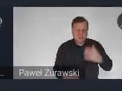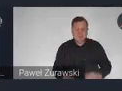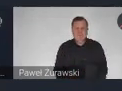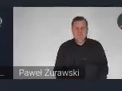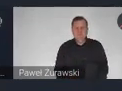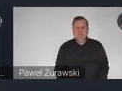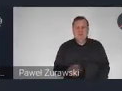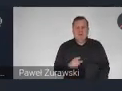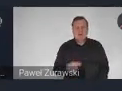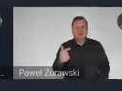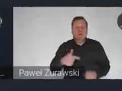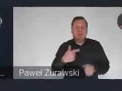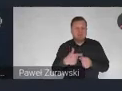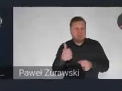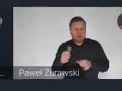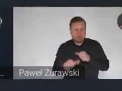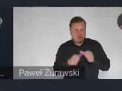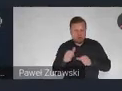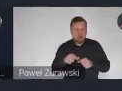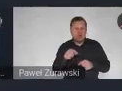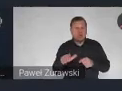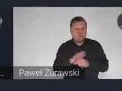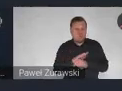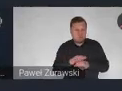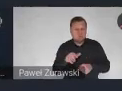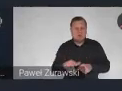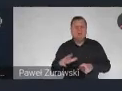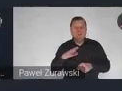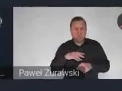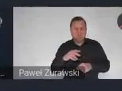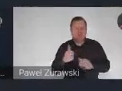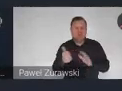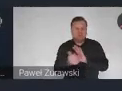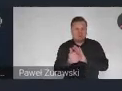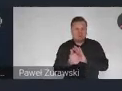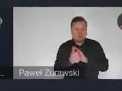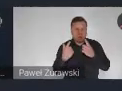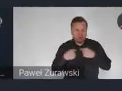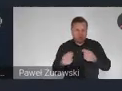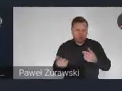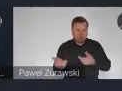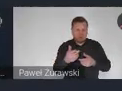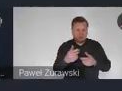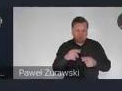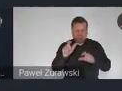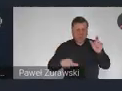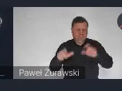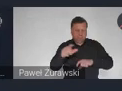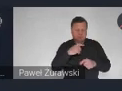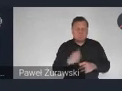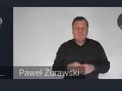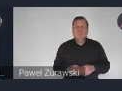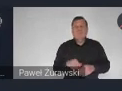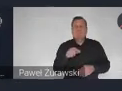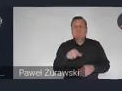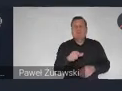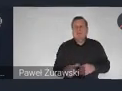uzupełniającej w 2021 roku wyłoniono 16 beneficjentów Dodatkowo w związku z tym